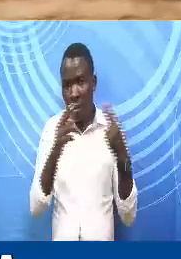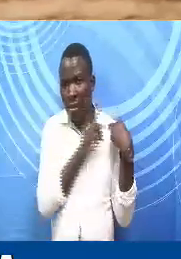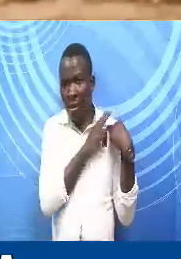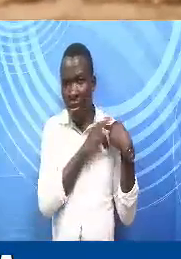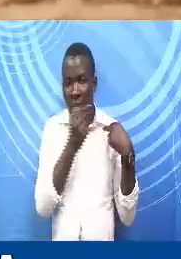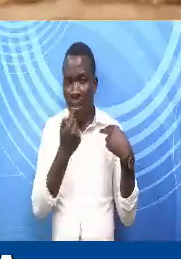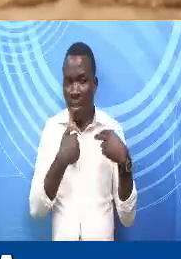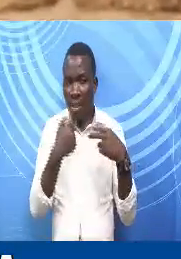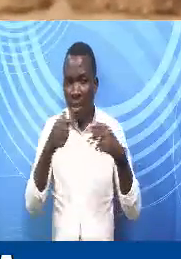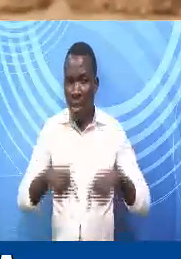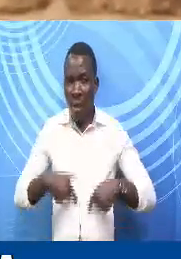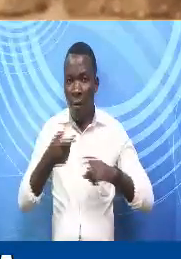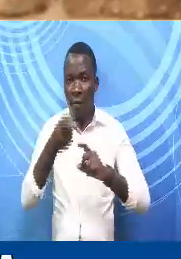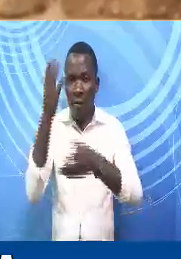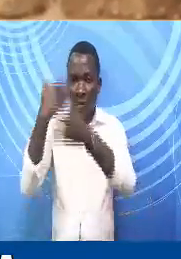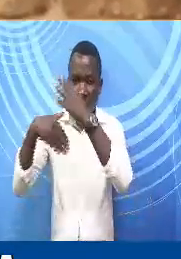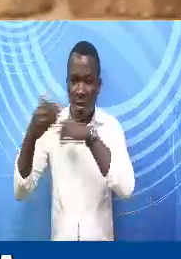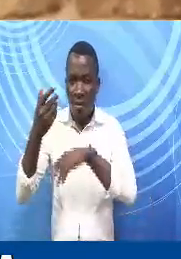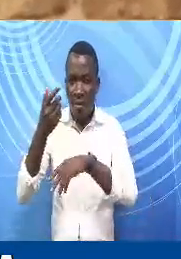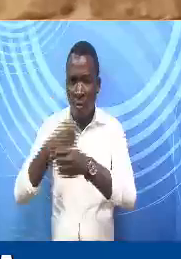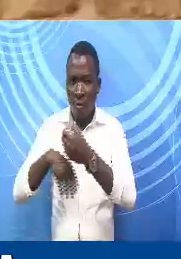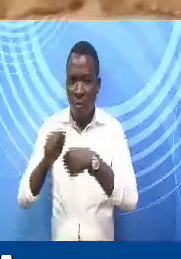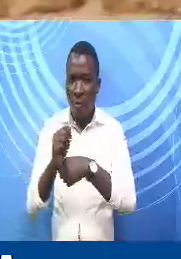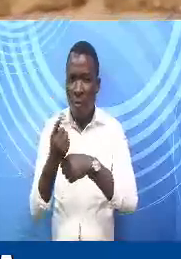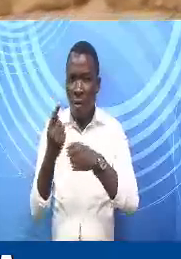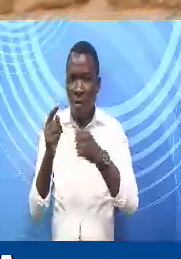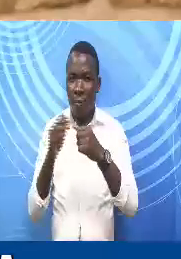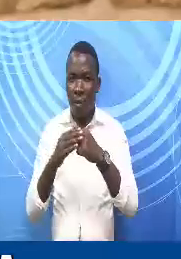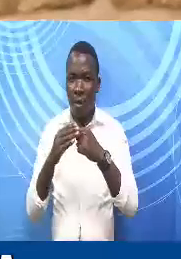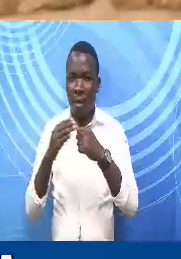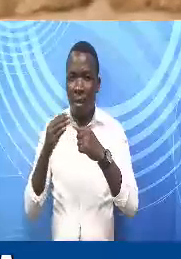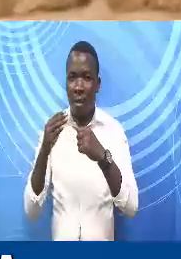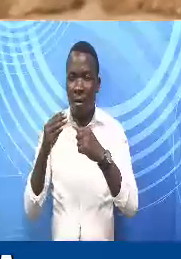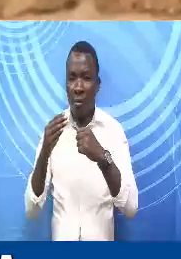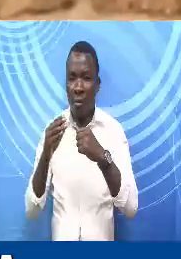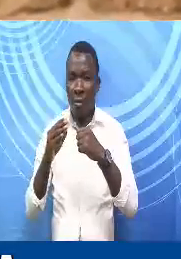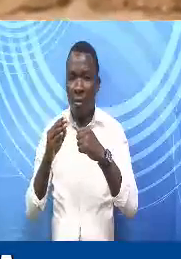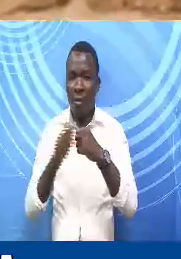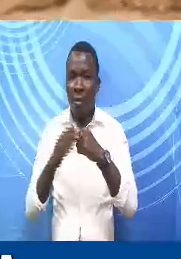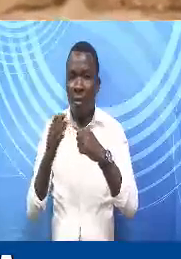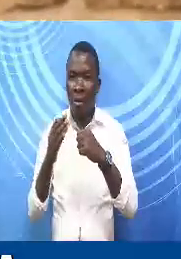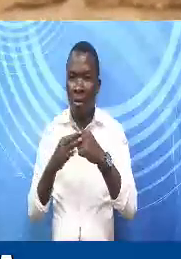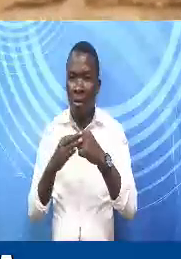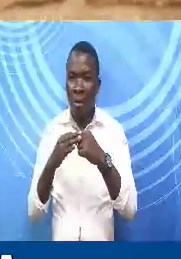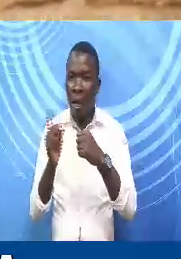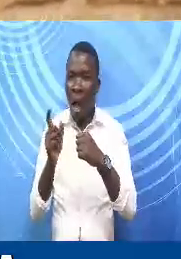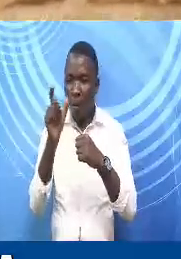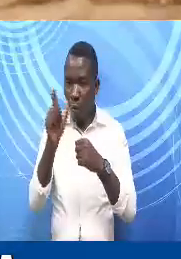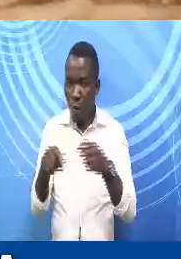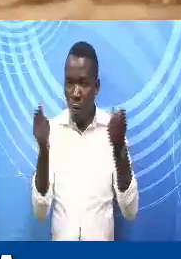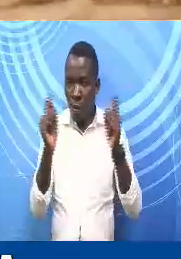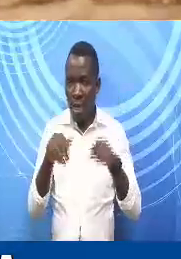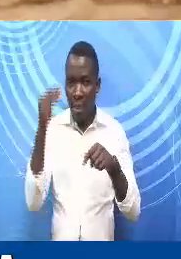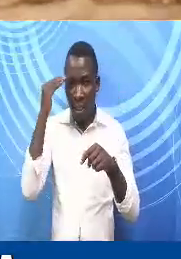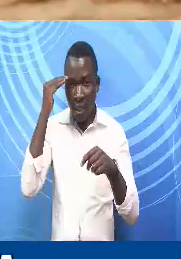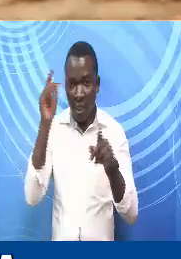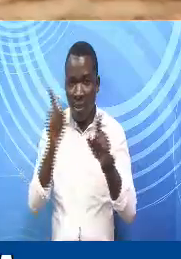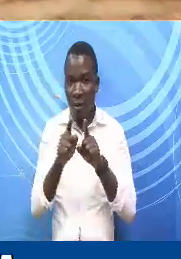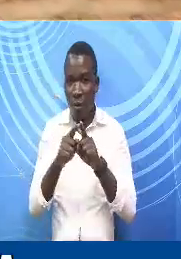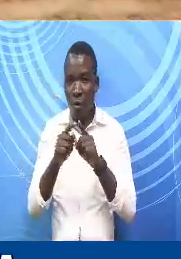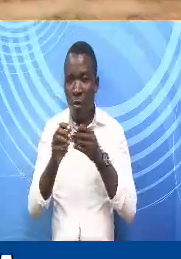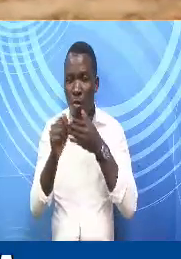kuva muri 98 nta muntu wari bwaze ngo atushyireho ibintu by'igitugu uko twari mu mudugudu